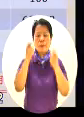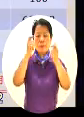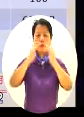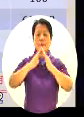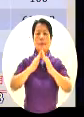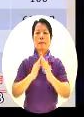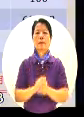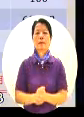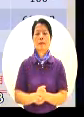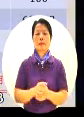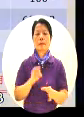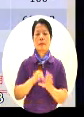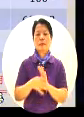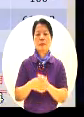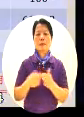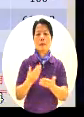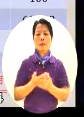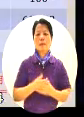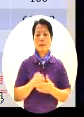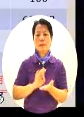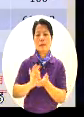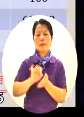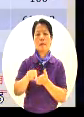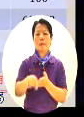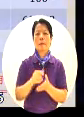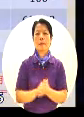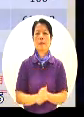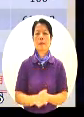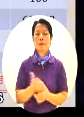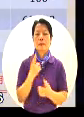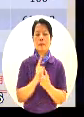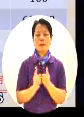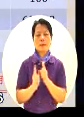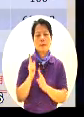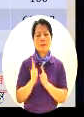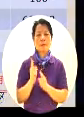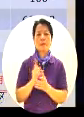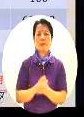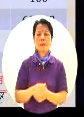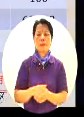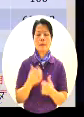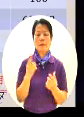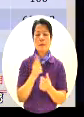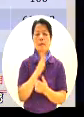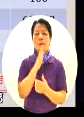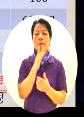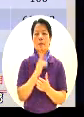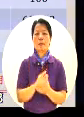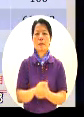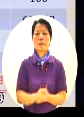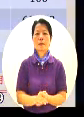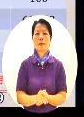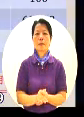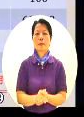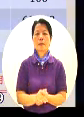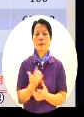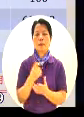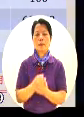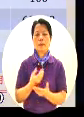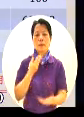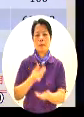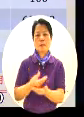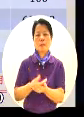个税入税出诶迄个差短数哈，就是讲咱迄个举